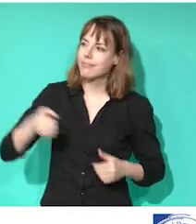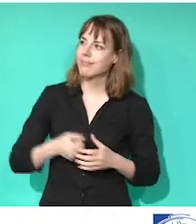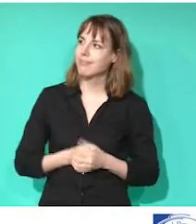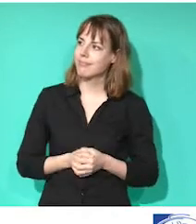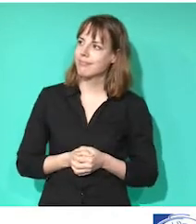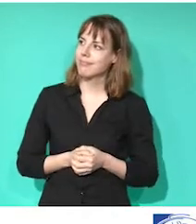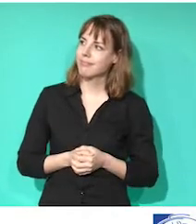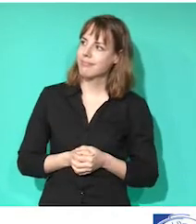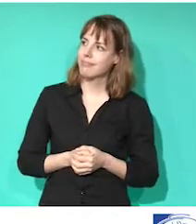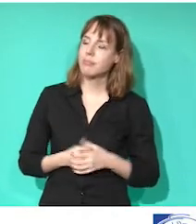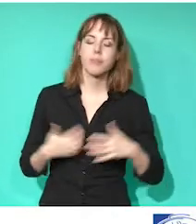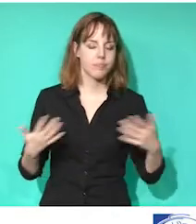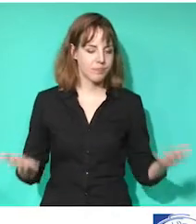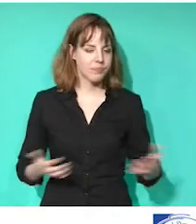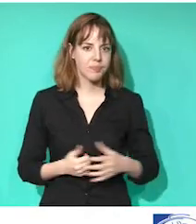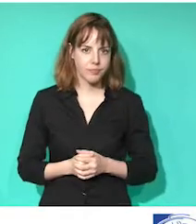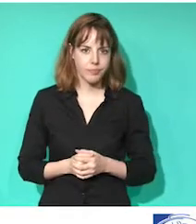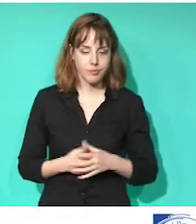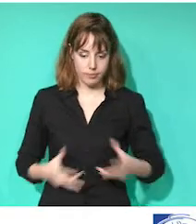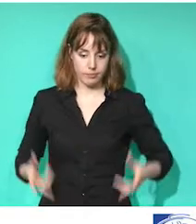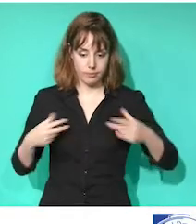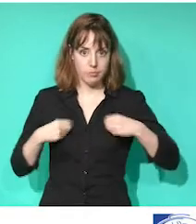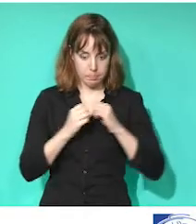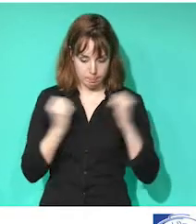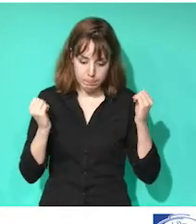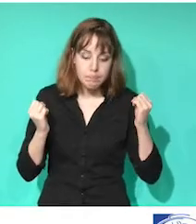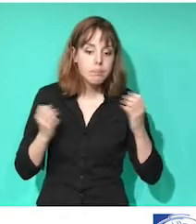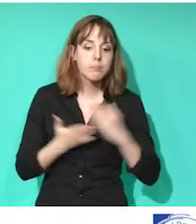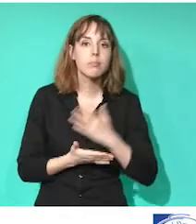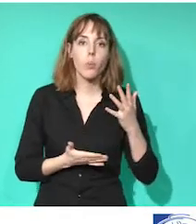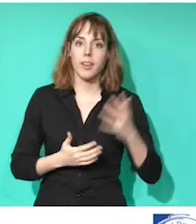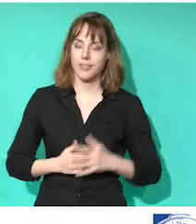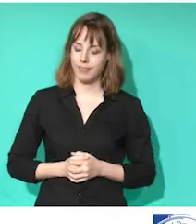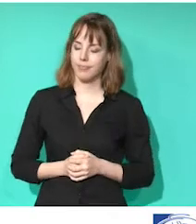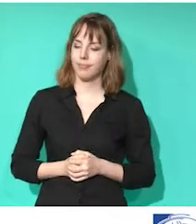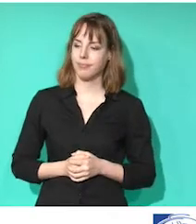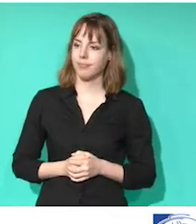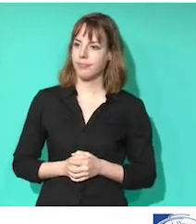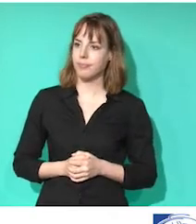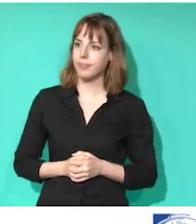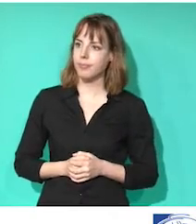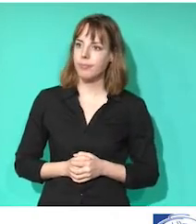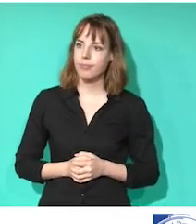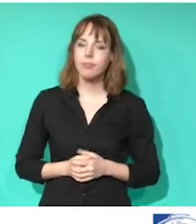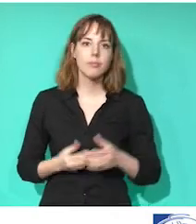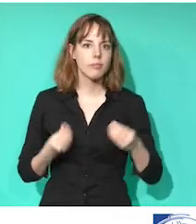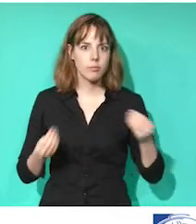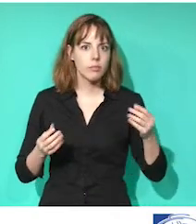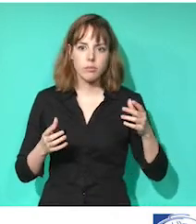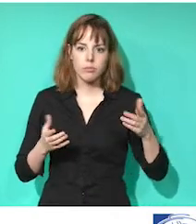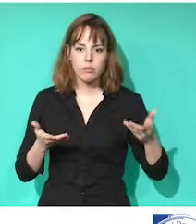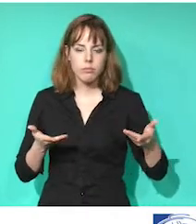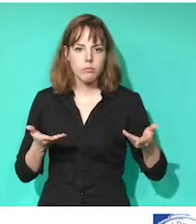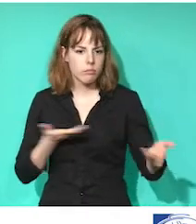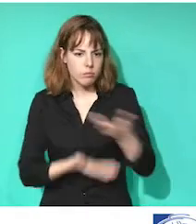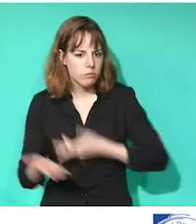va regarder un petit peu ces différents ateliers. Alors, pour que cette restitution soit vivante et que tout le monde y retrouve ses petits,